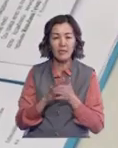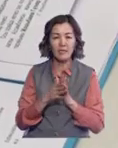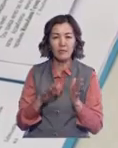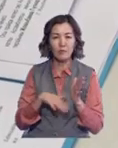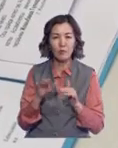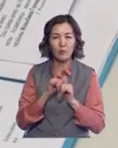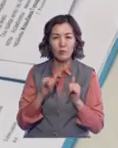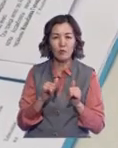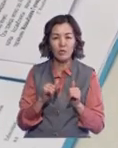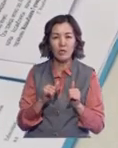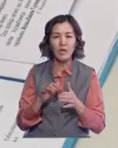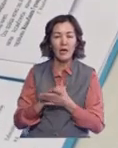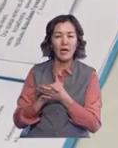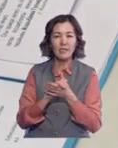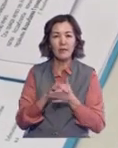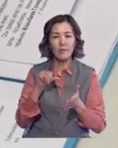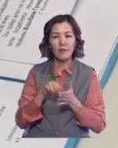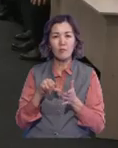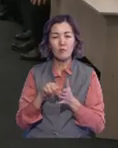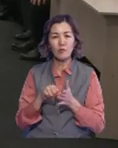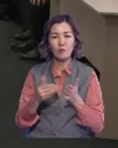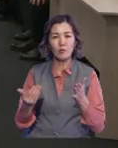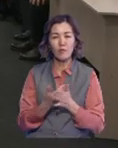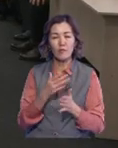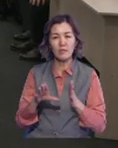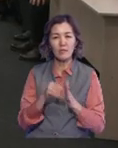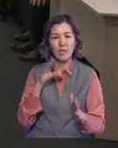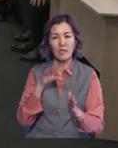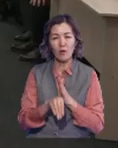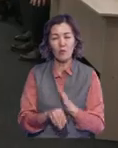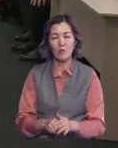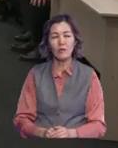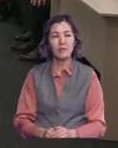нығайту. Сонымен қоса ассамблея мүшелерін ротациялау жайы.